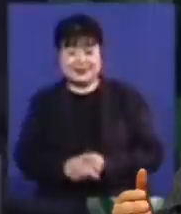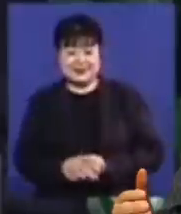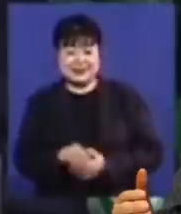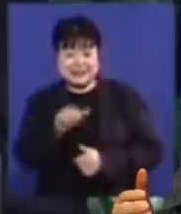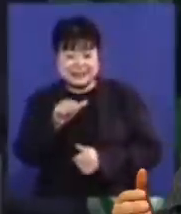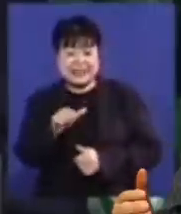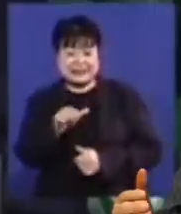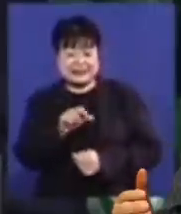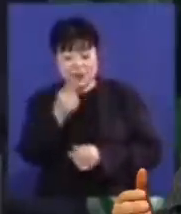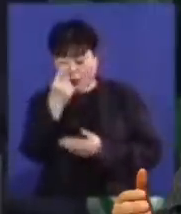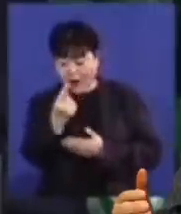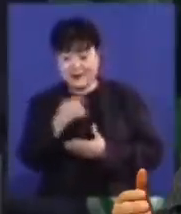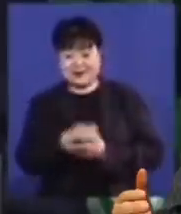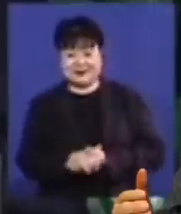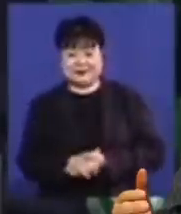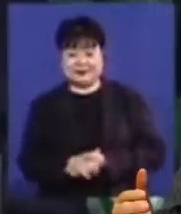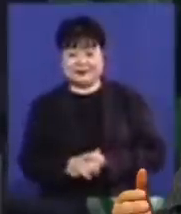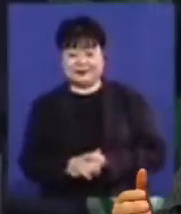5시에는 출근하니까